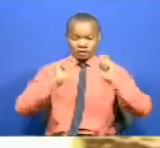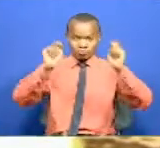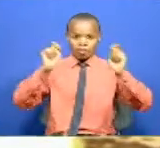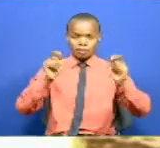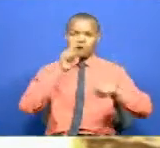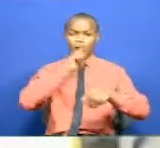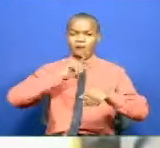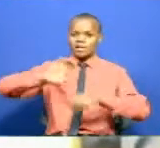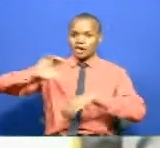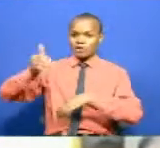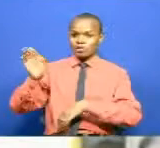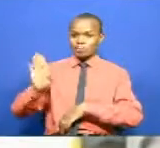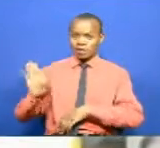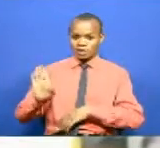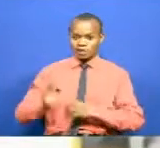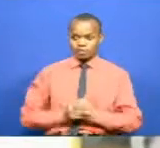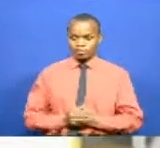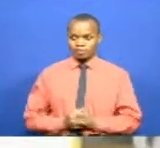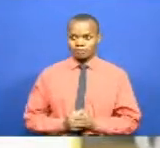Baringo.